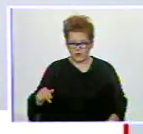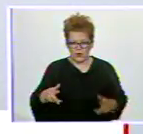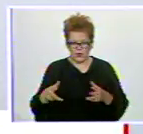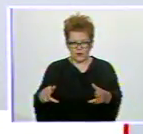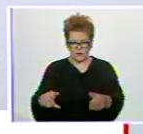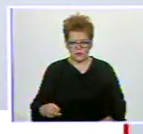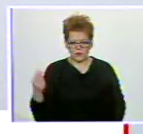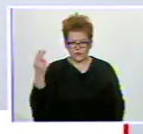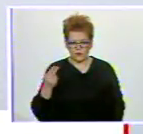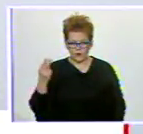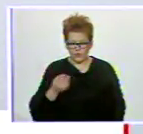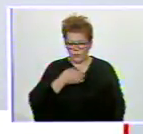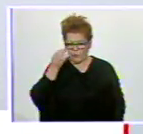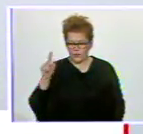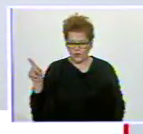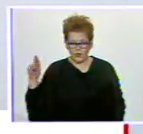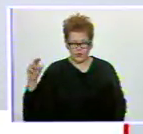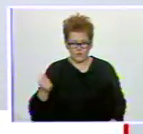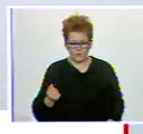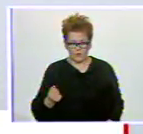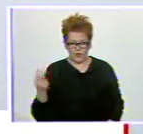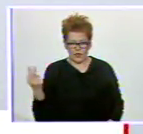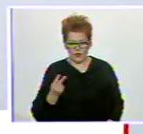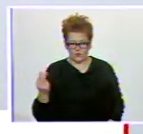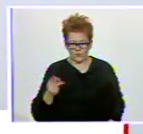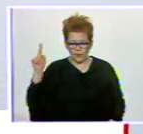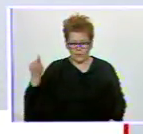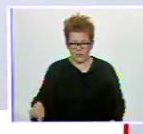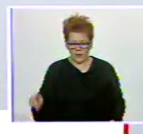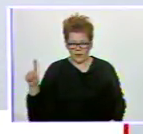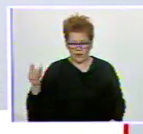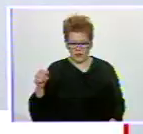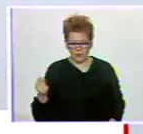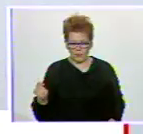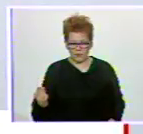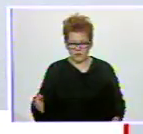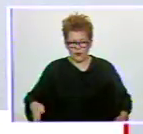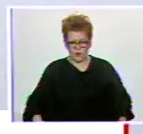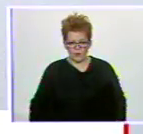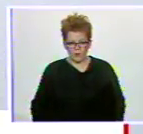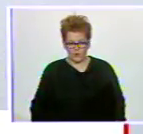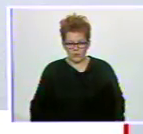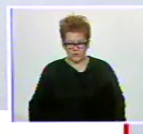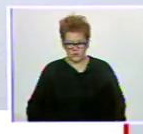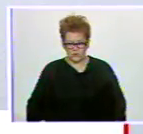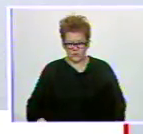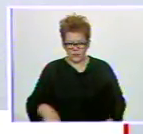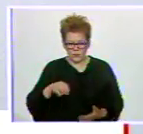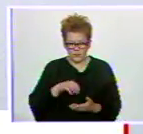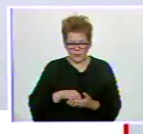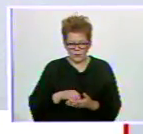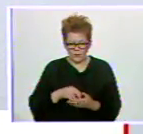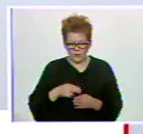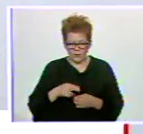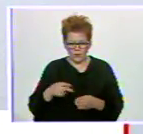cazuri confirmate cu gripă. Ambele cazuri confirmate s-au prezentat în secția de boli infecțioase a Spitalului Județean de